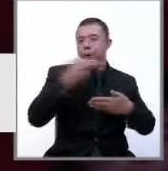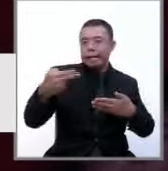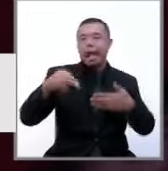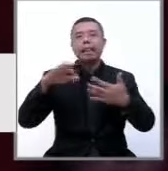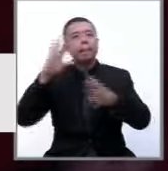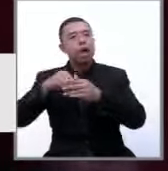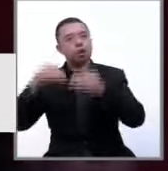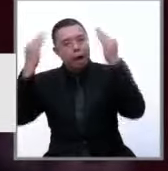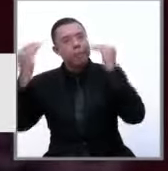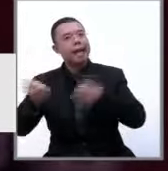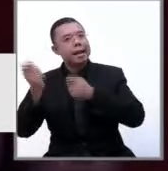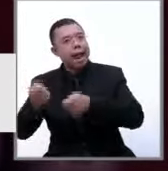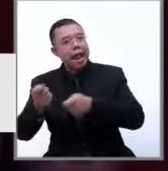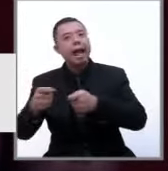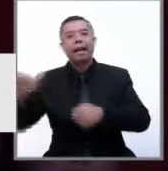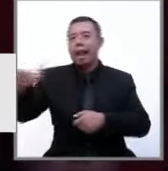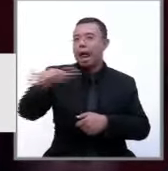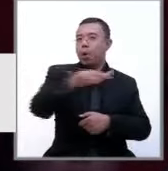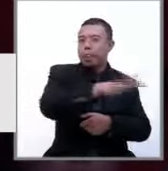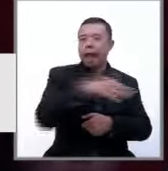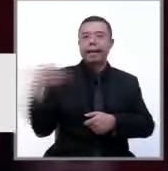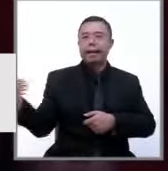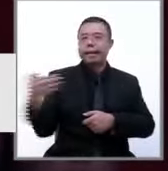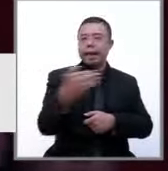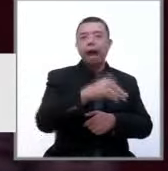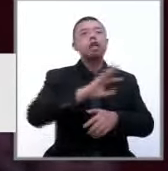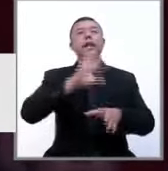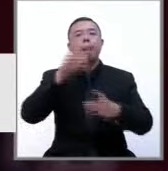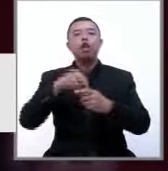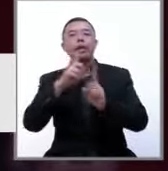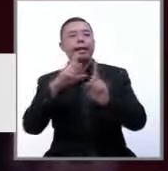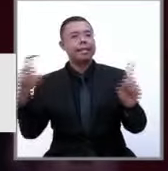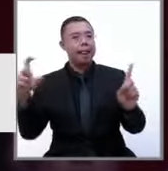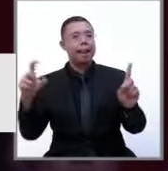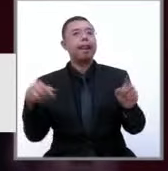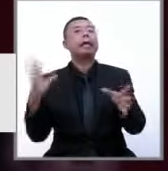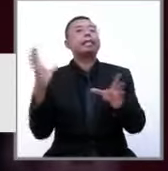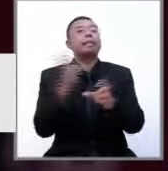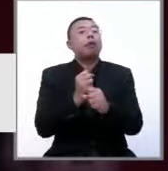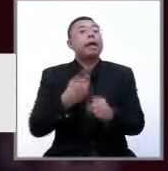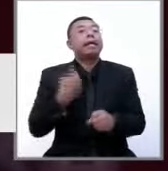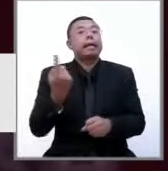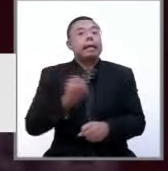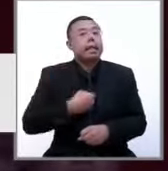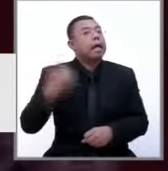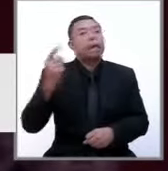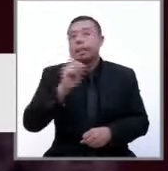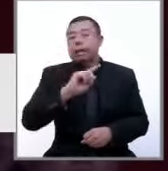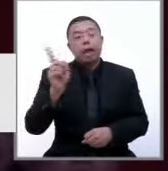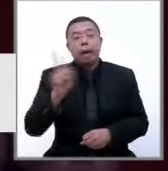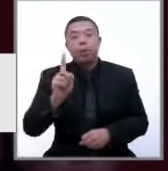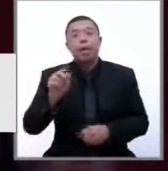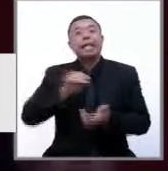pertanian sektor maritim dan juga hilirisasi digital Intinya kita tidak boleh lagi